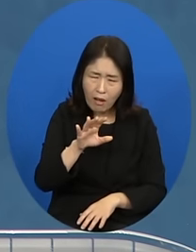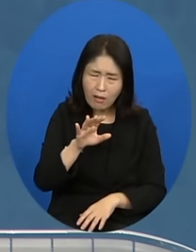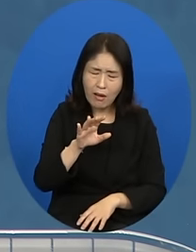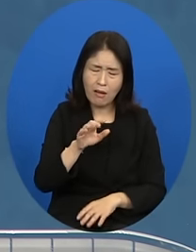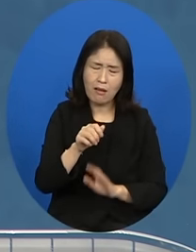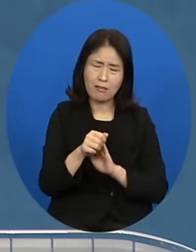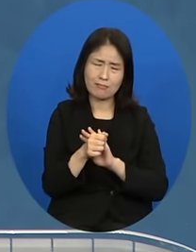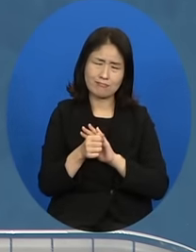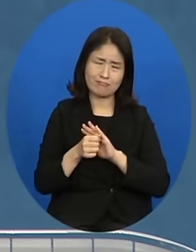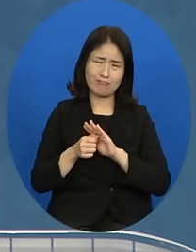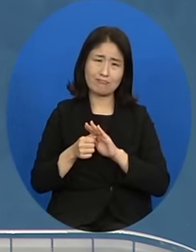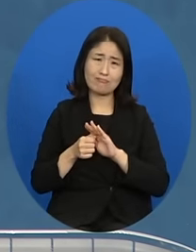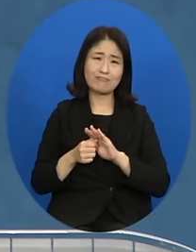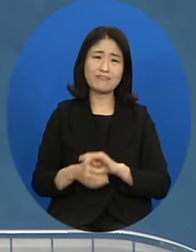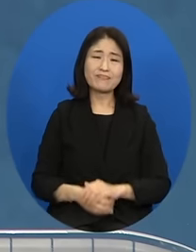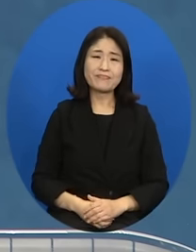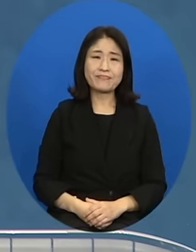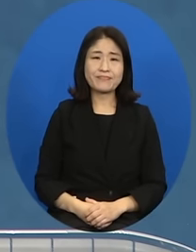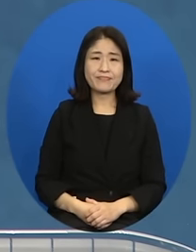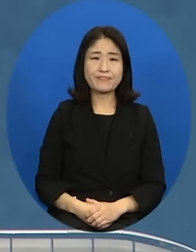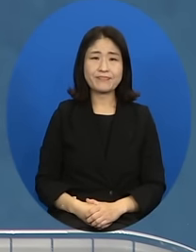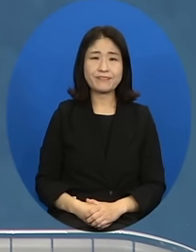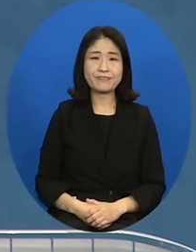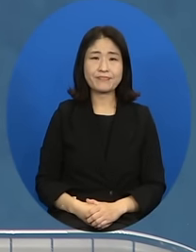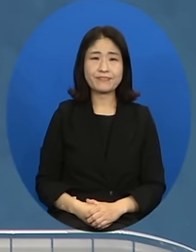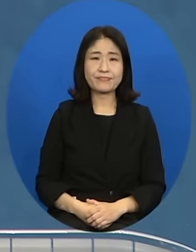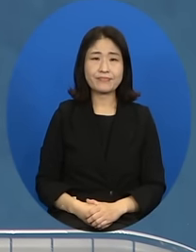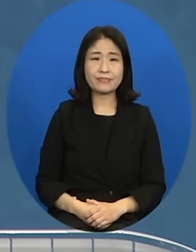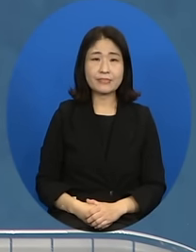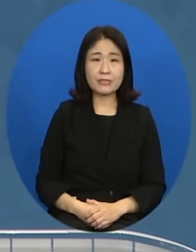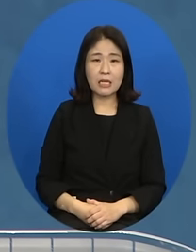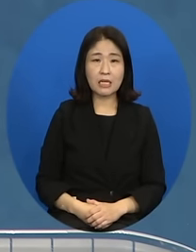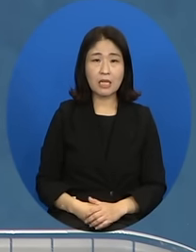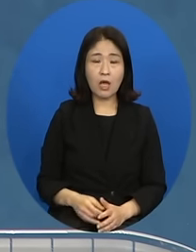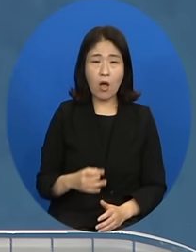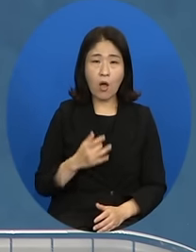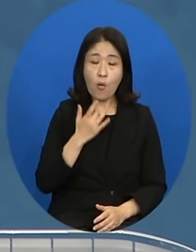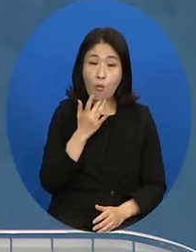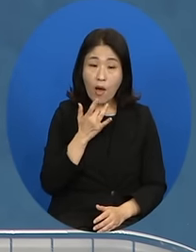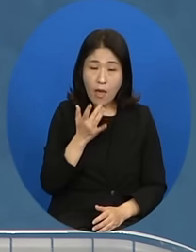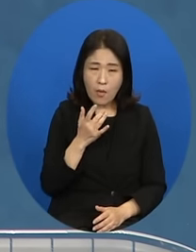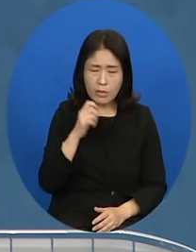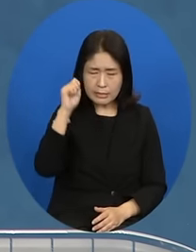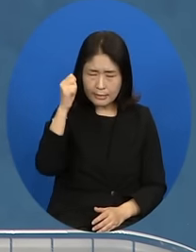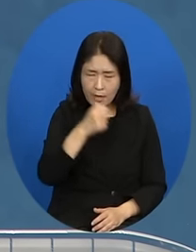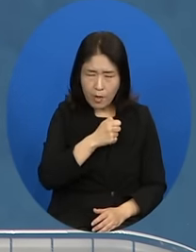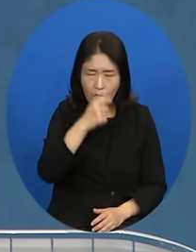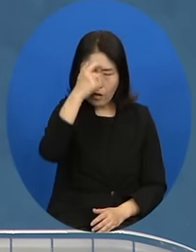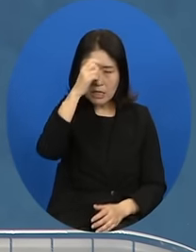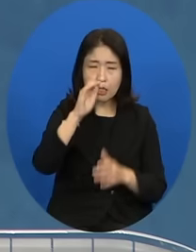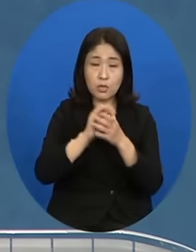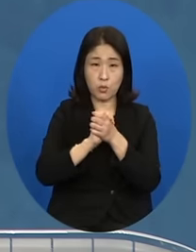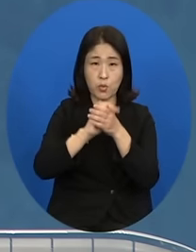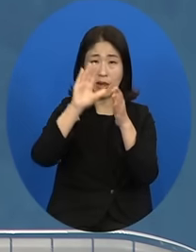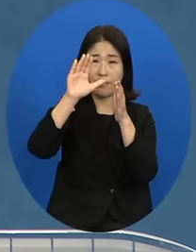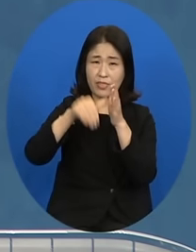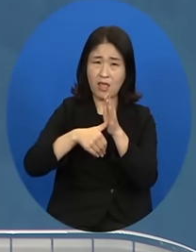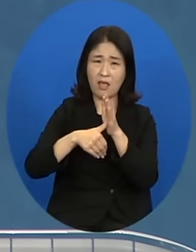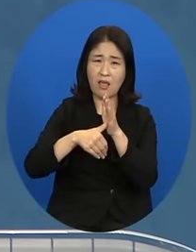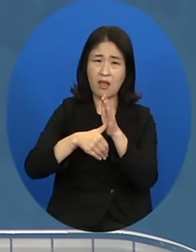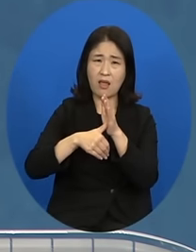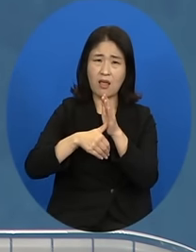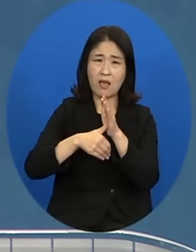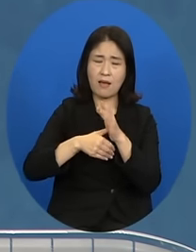민망하던지요. 지난 화요일 새벽에 기도회 자리에 앉았는데 아무 기도도 안